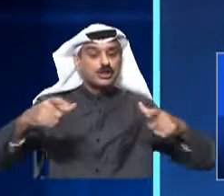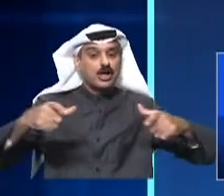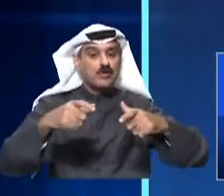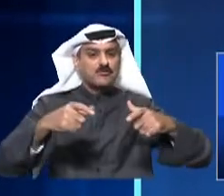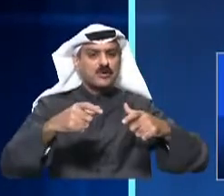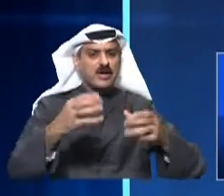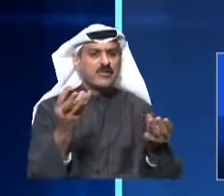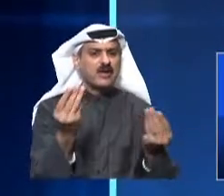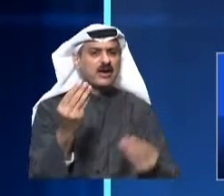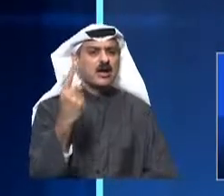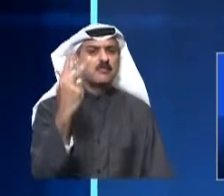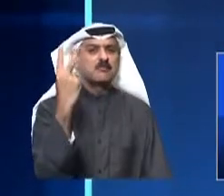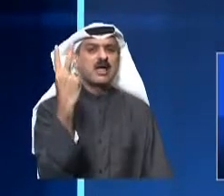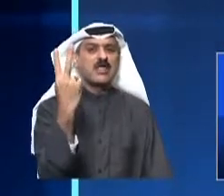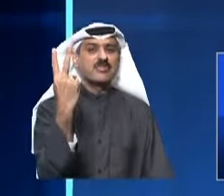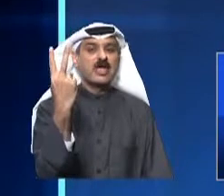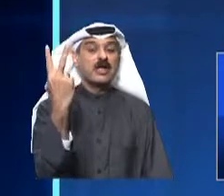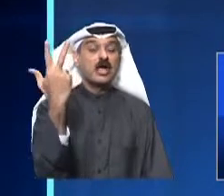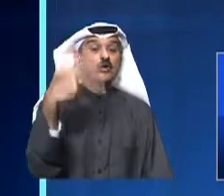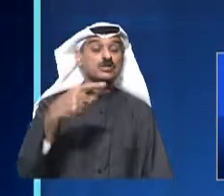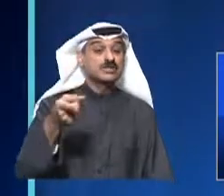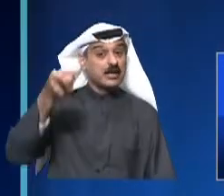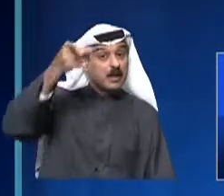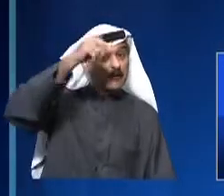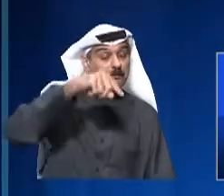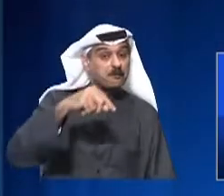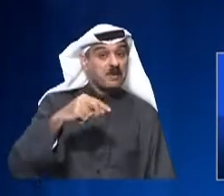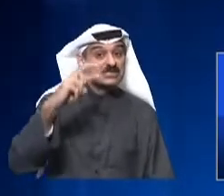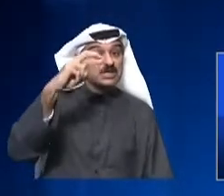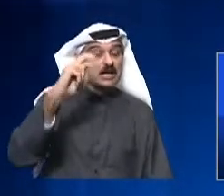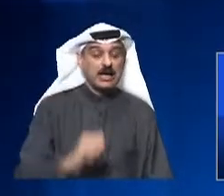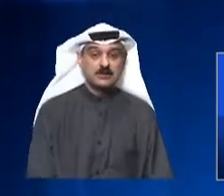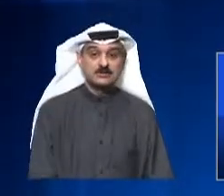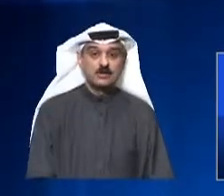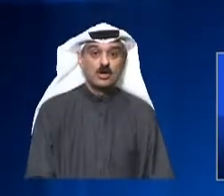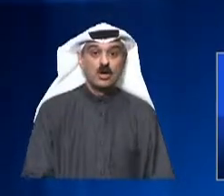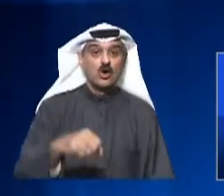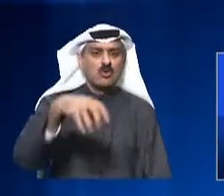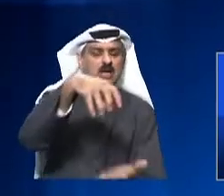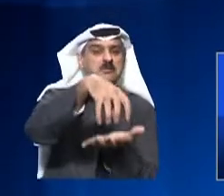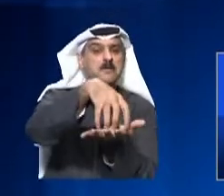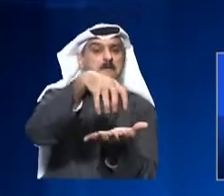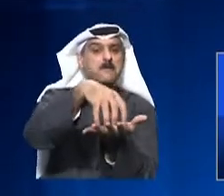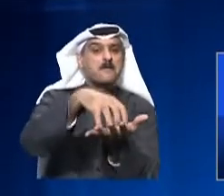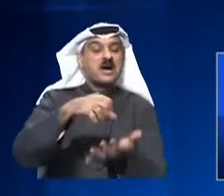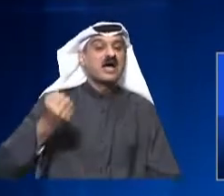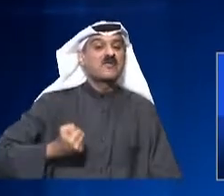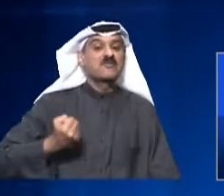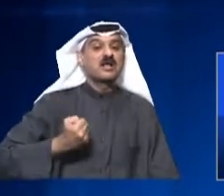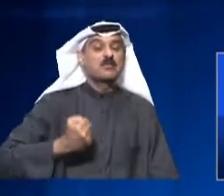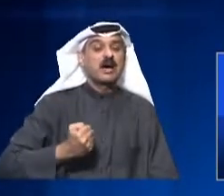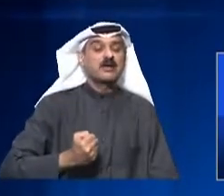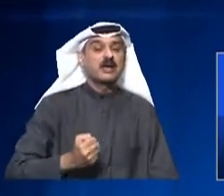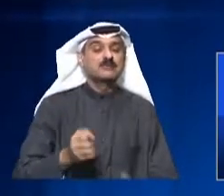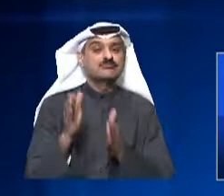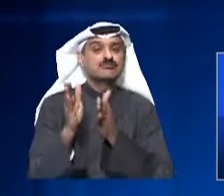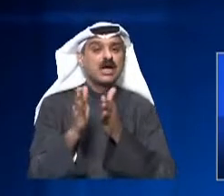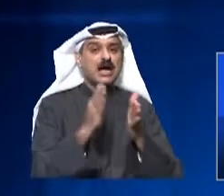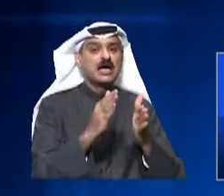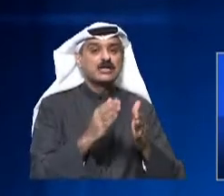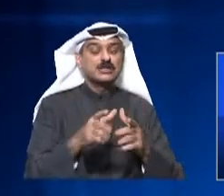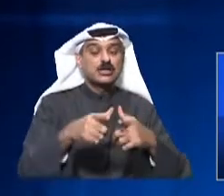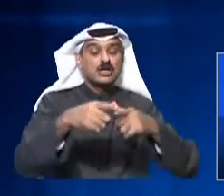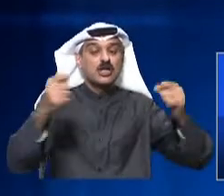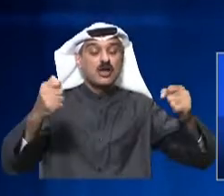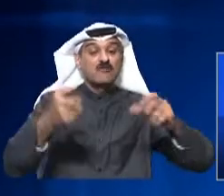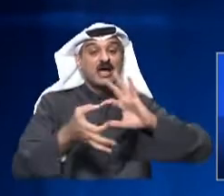92 المقرر يوم غد الأحد بمملكة البحرين مدى إمكانية تنظيم دورة الألعاب الخليجية الثالثة المزمع